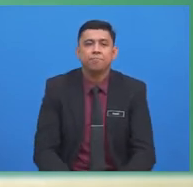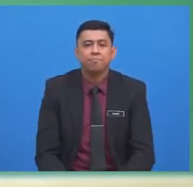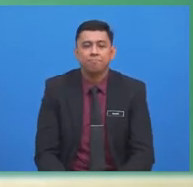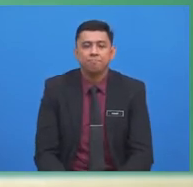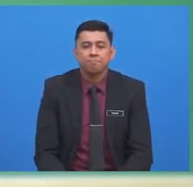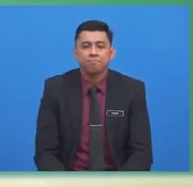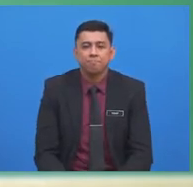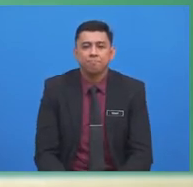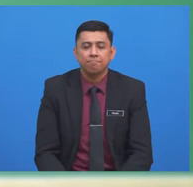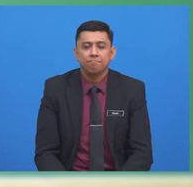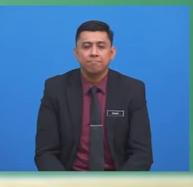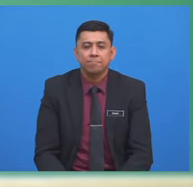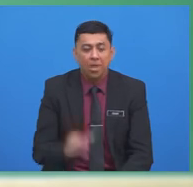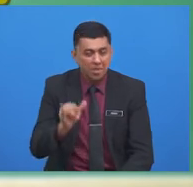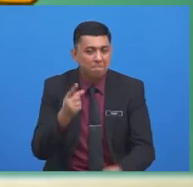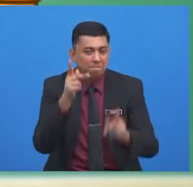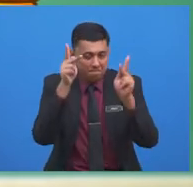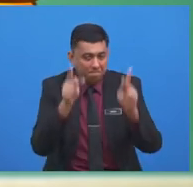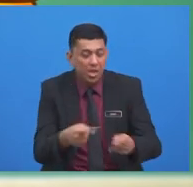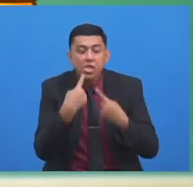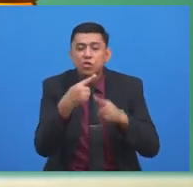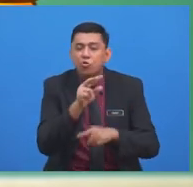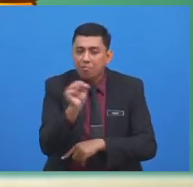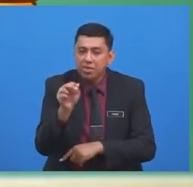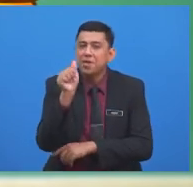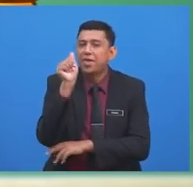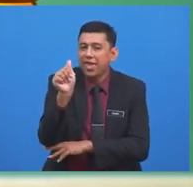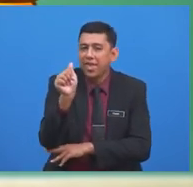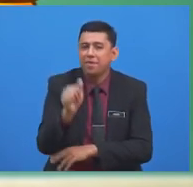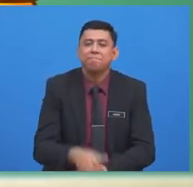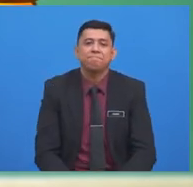tembikar. Ya pelajar, jawapannya ialah A.